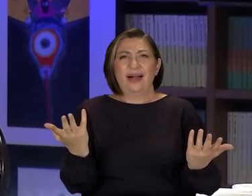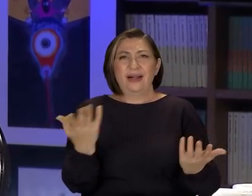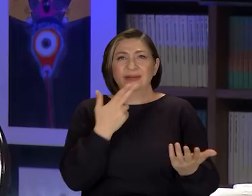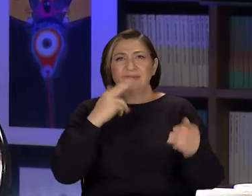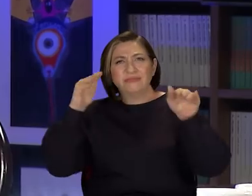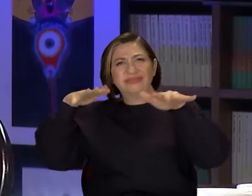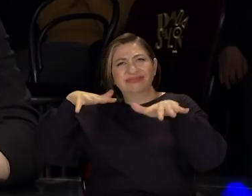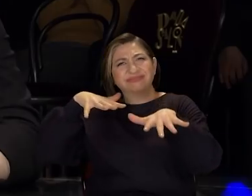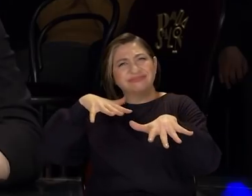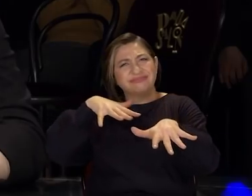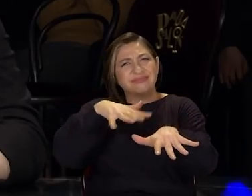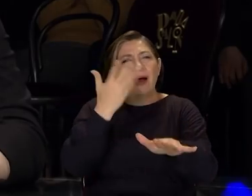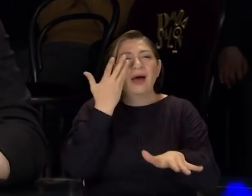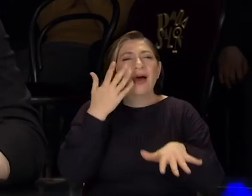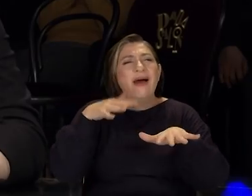kızlar sizi...